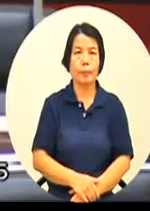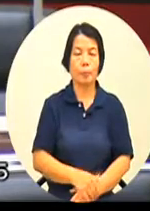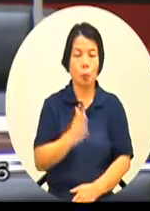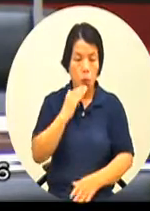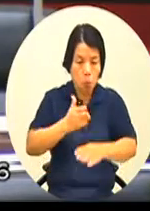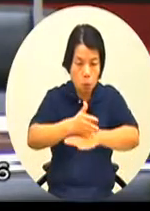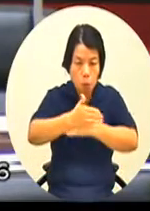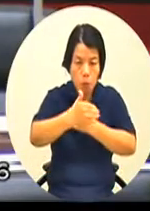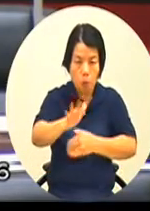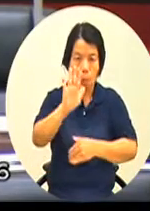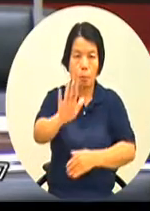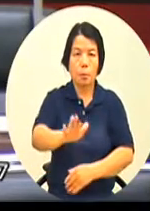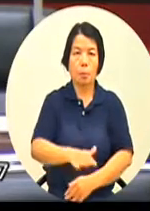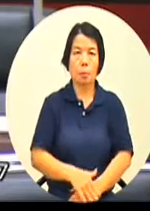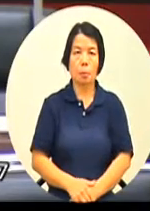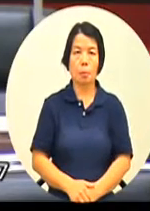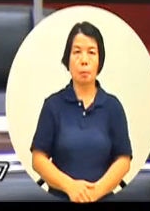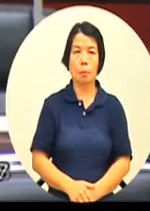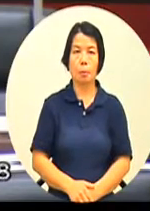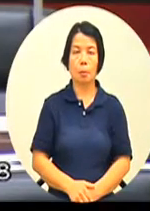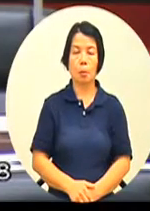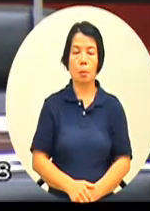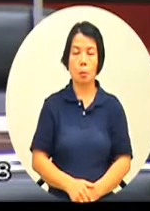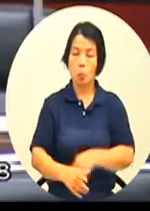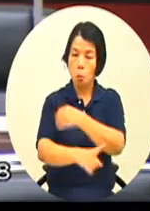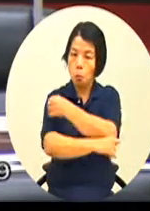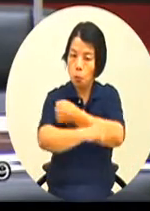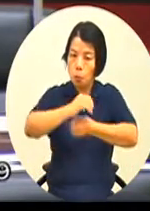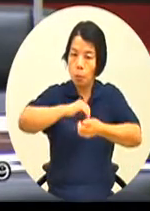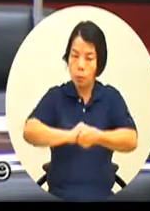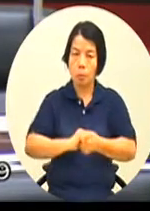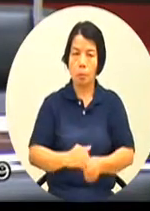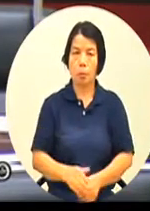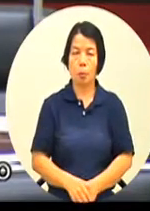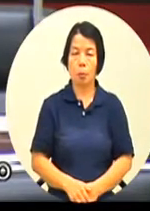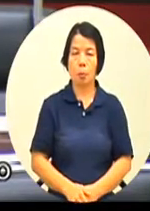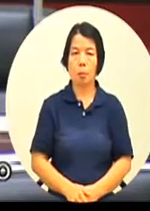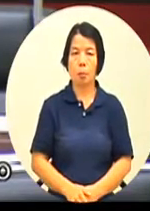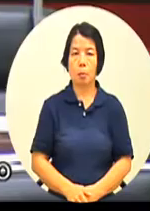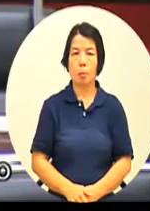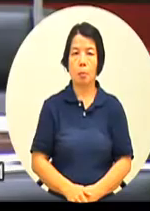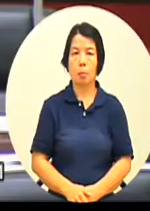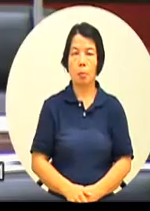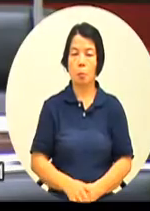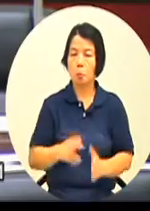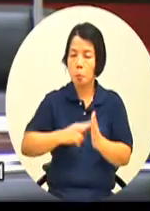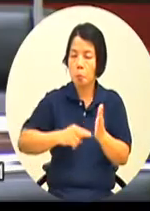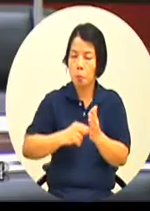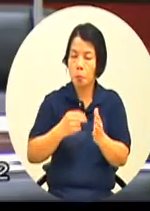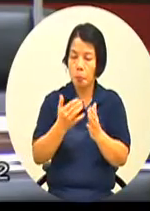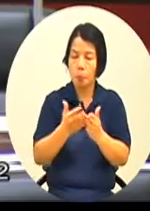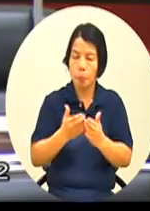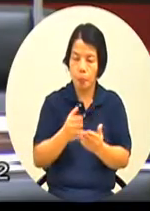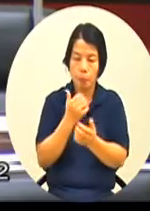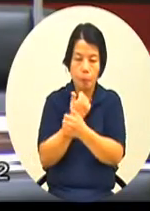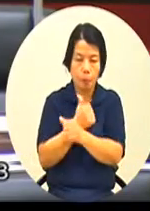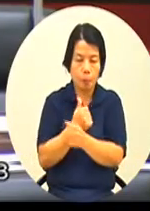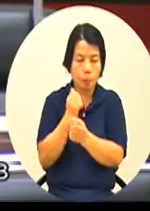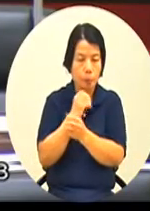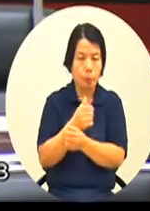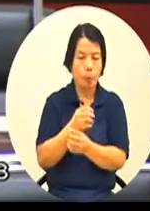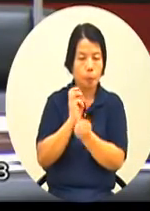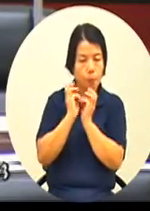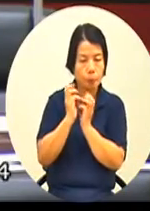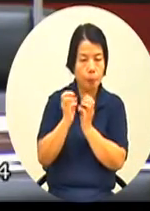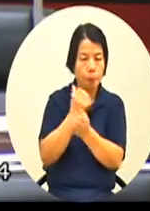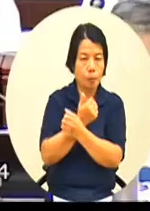程，是不是我们做最后的决策会更加的比如说比较有说服力啊？ 对，其